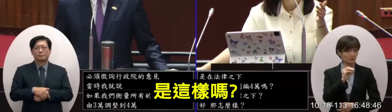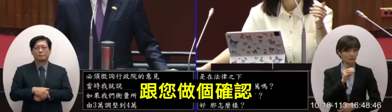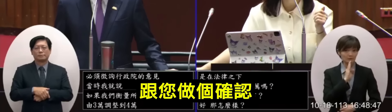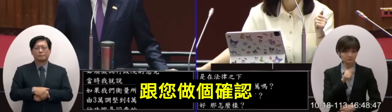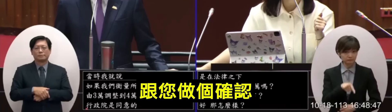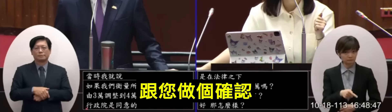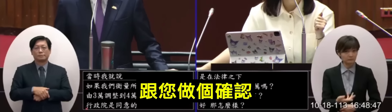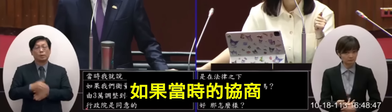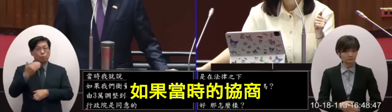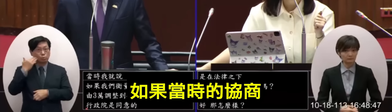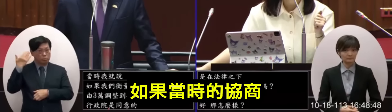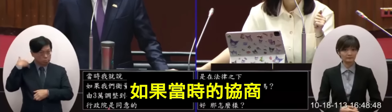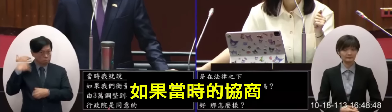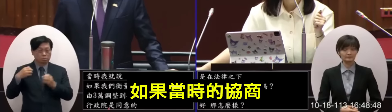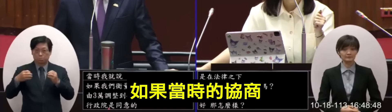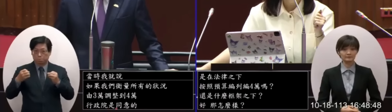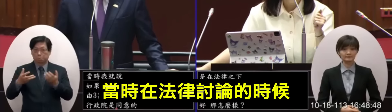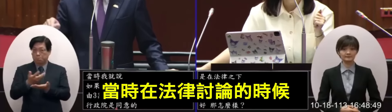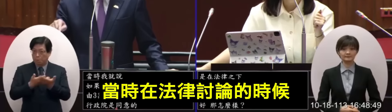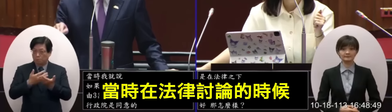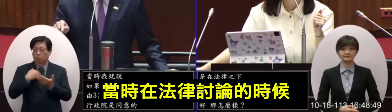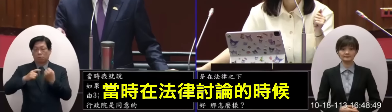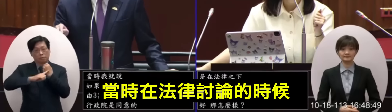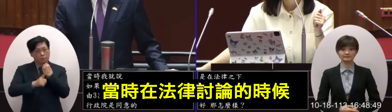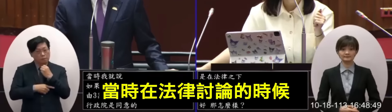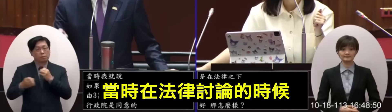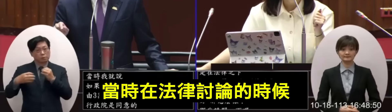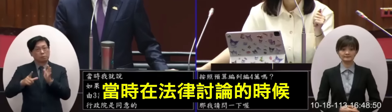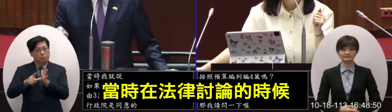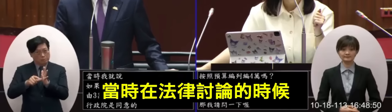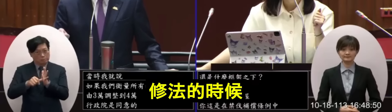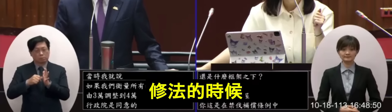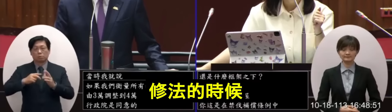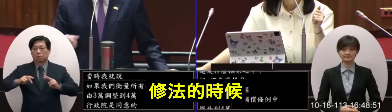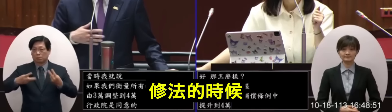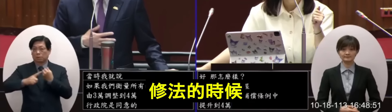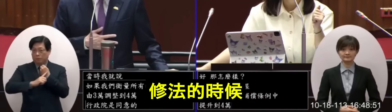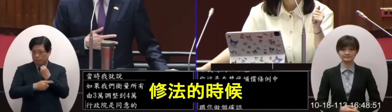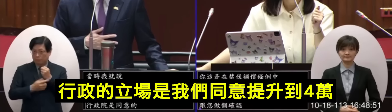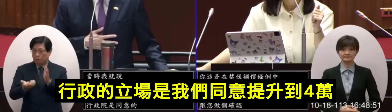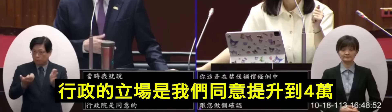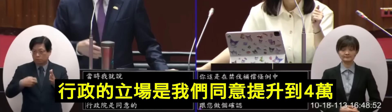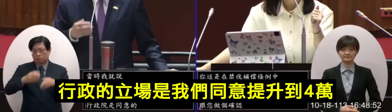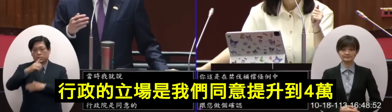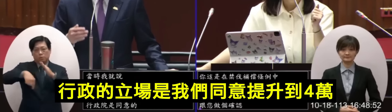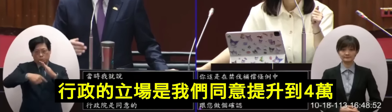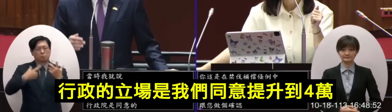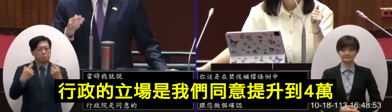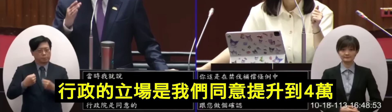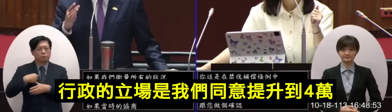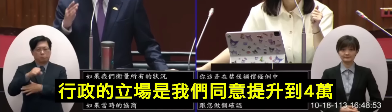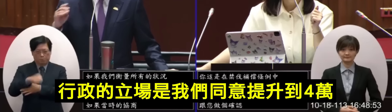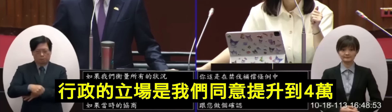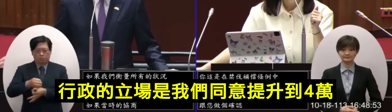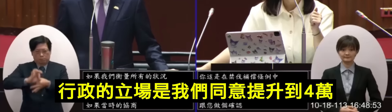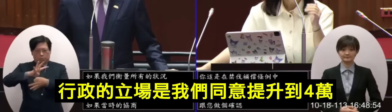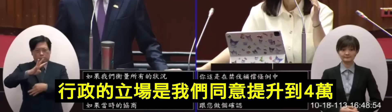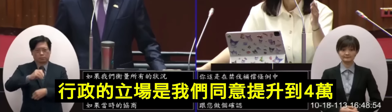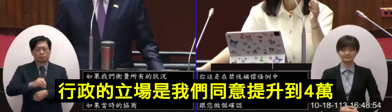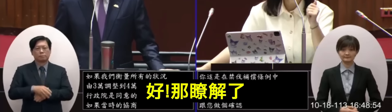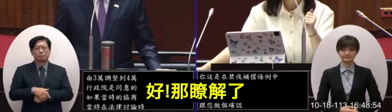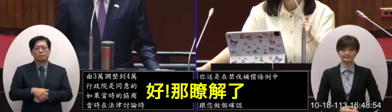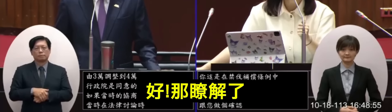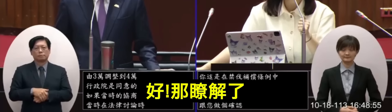样吗？跟您做个确认。 如果当时的协商，当初在法律讨论的时候，修法的时候，行政的立场是我们同意提升到